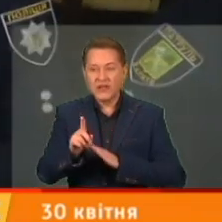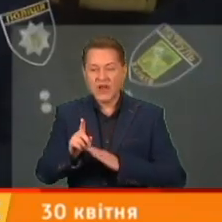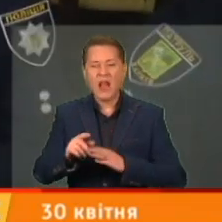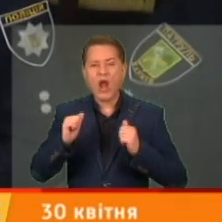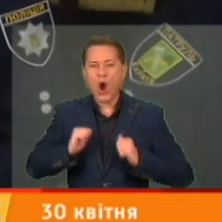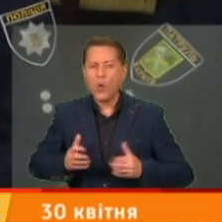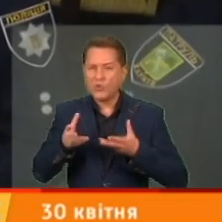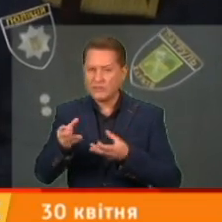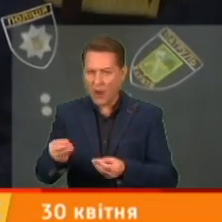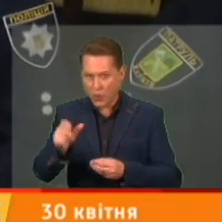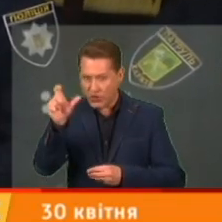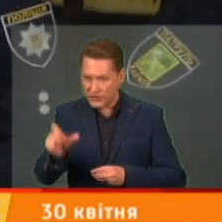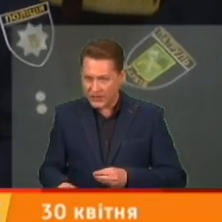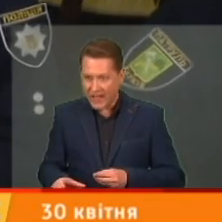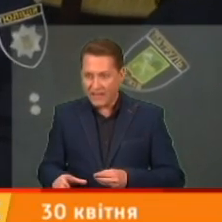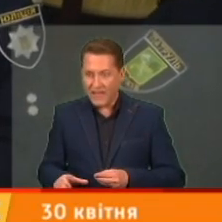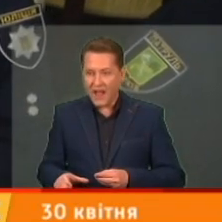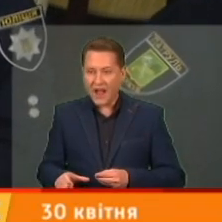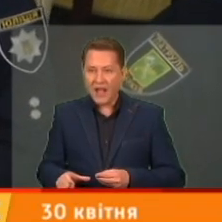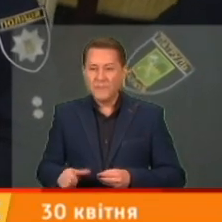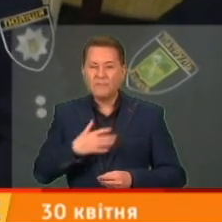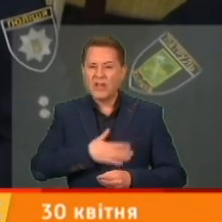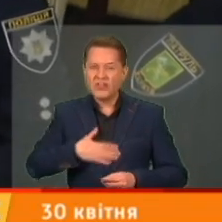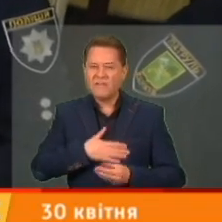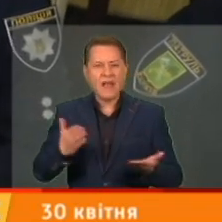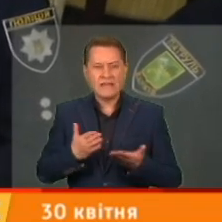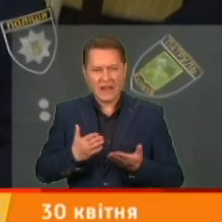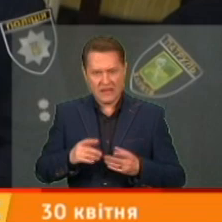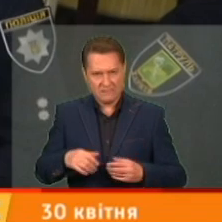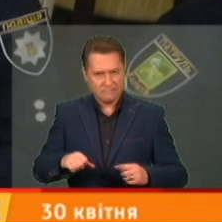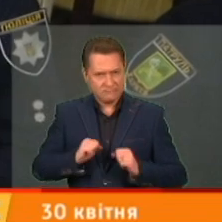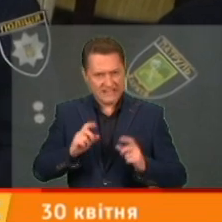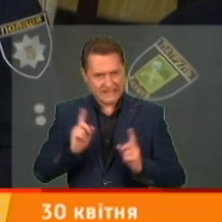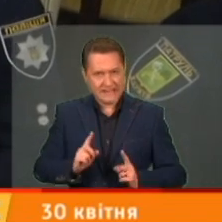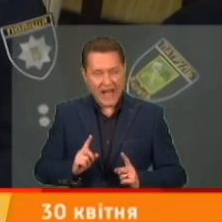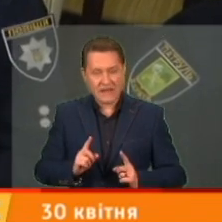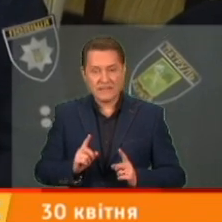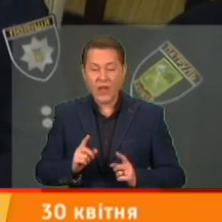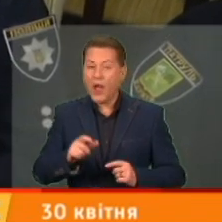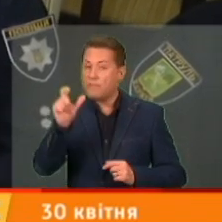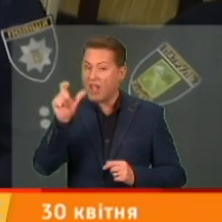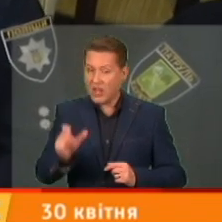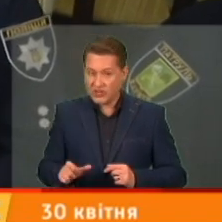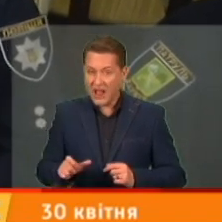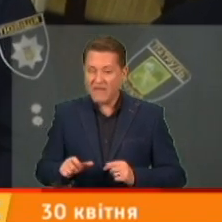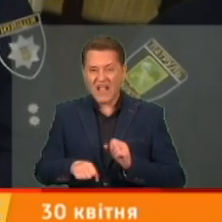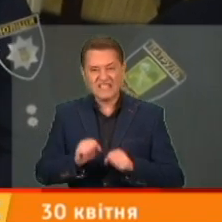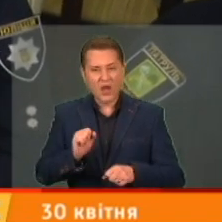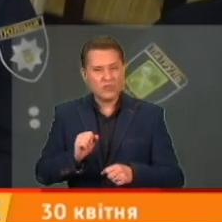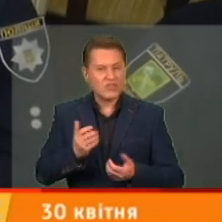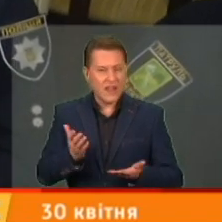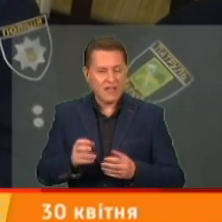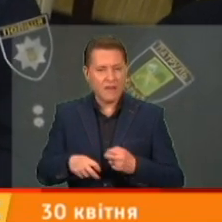успокоїмо. В будь-якому випадку, людина попадає в ДТП, переживає якийсь стрес. А чоловік з нарушенням